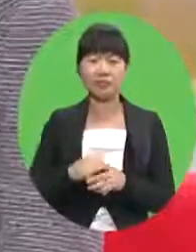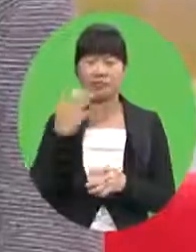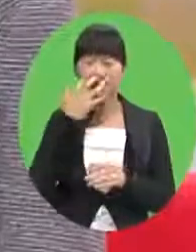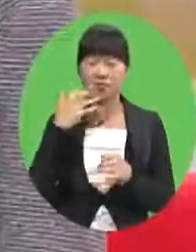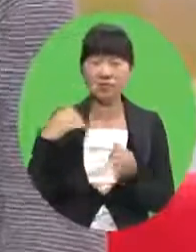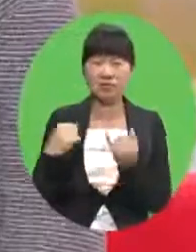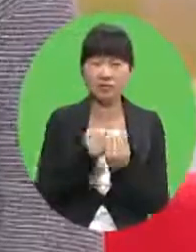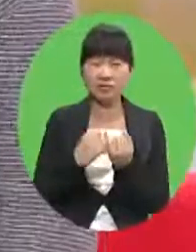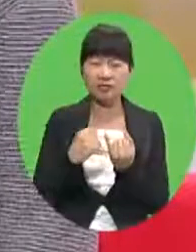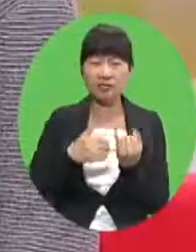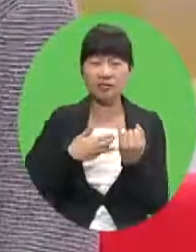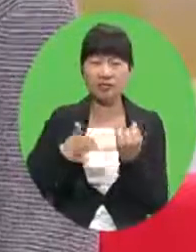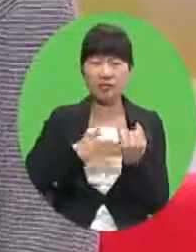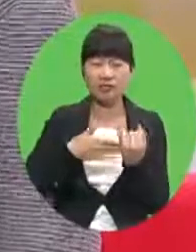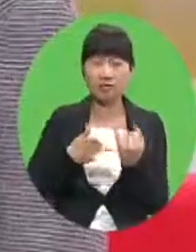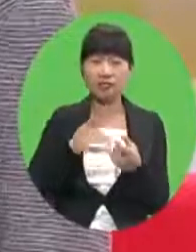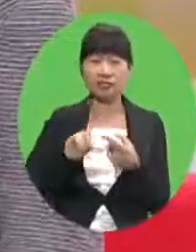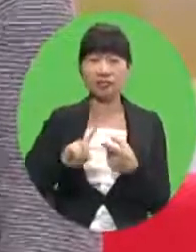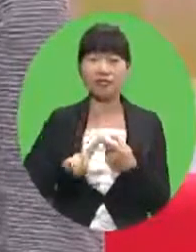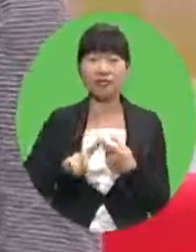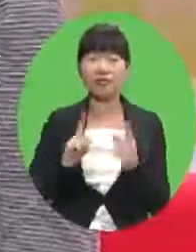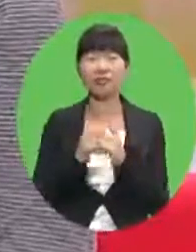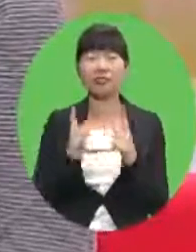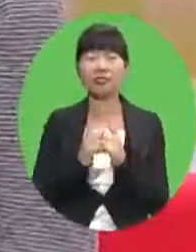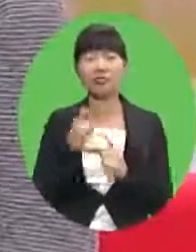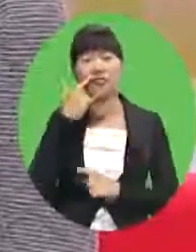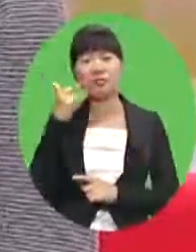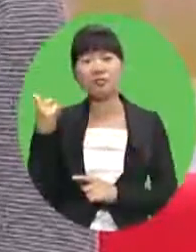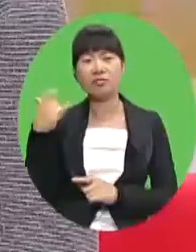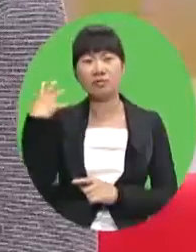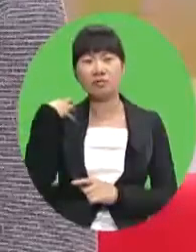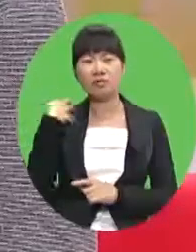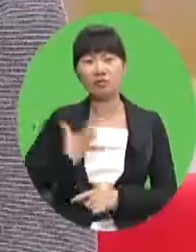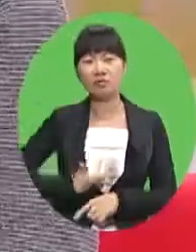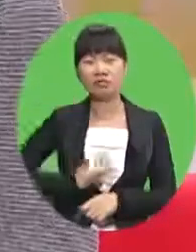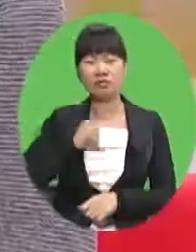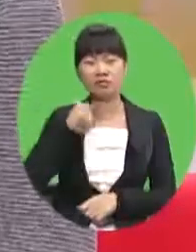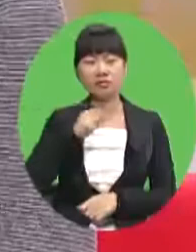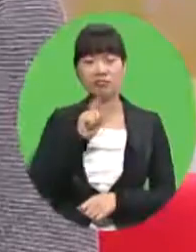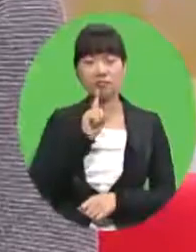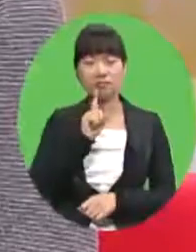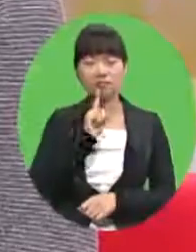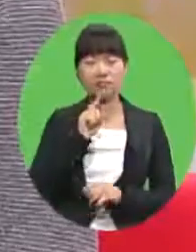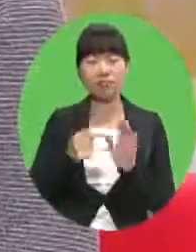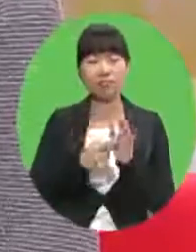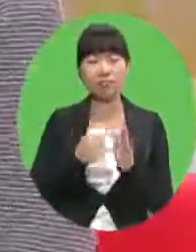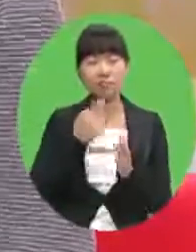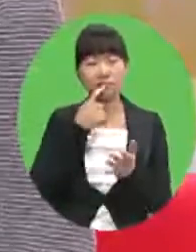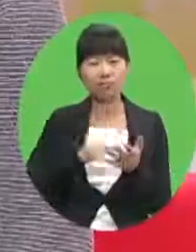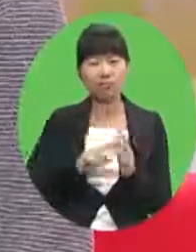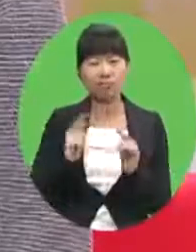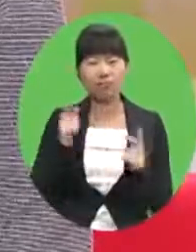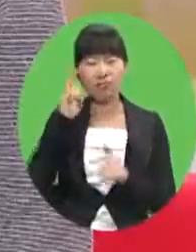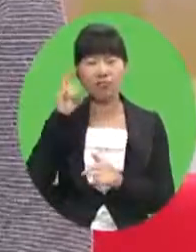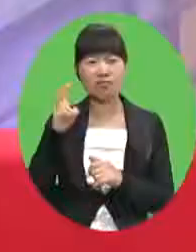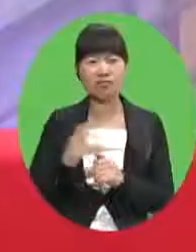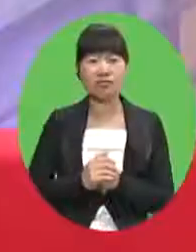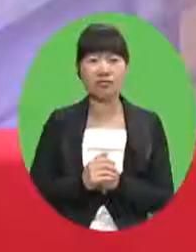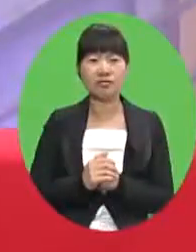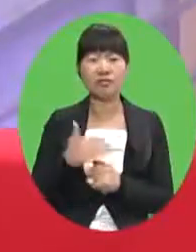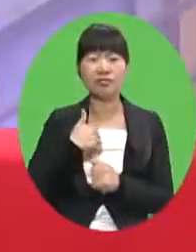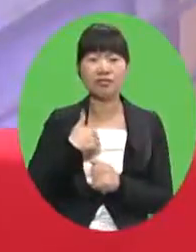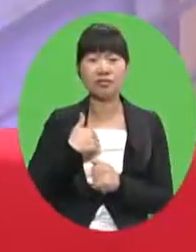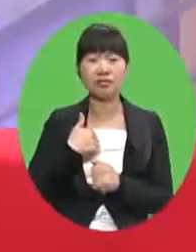예, 추행이다 뭐 이런 것을 네. 당했을 때 엄마가 겪게 되는 그 충격도 말할 수 없을 엄청나죠. 네, 엄마가 이제 그